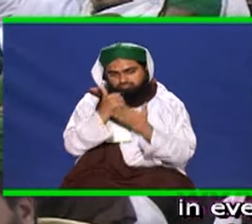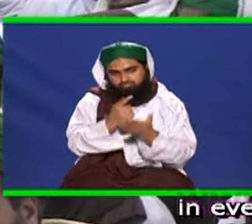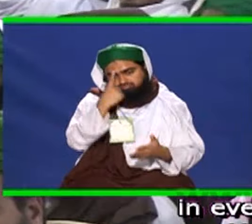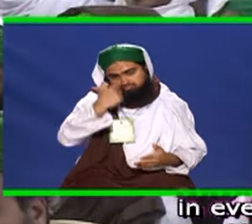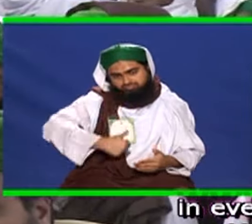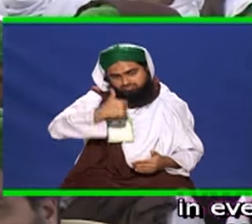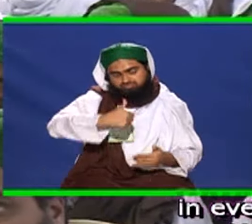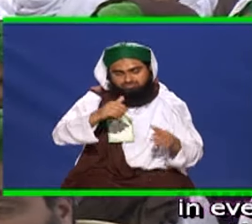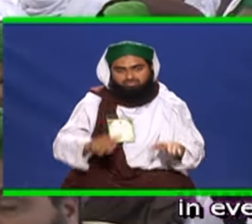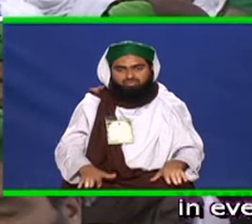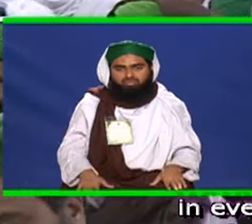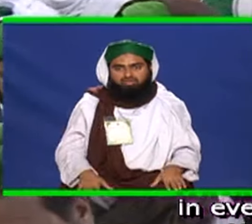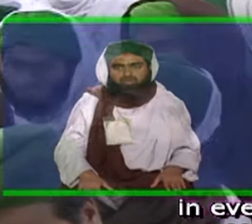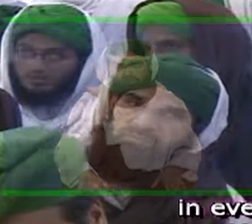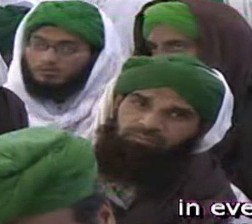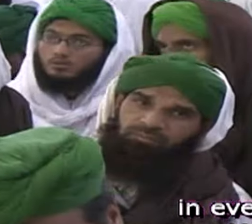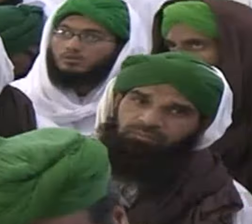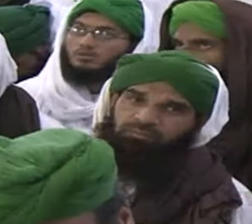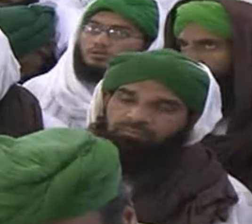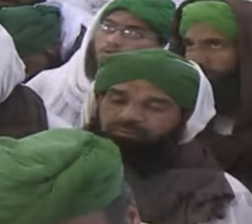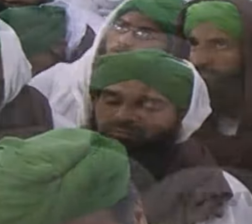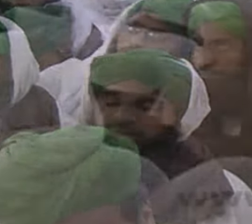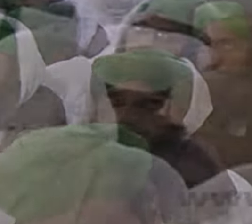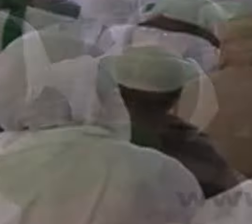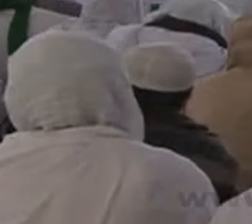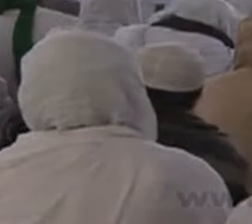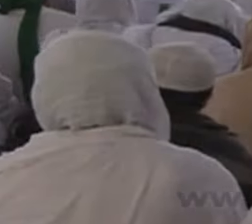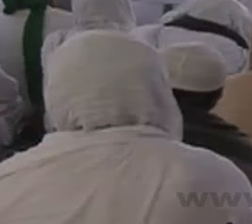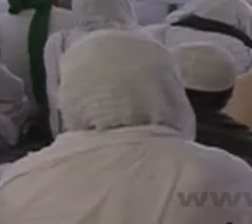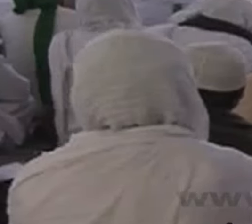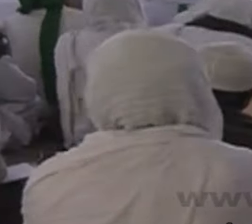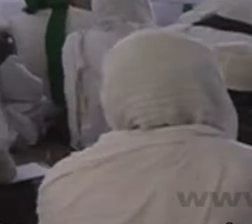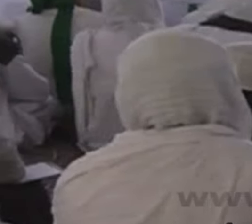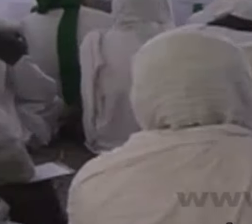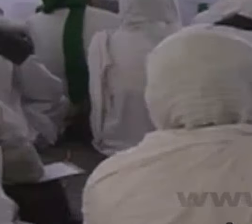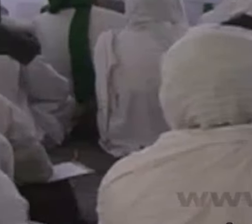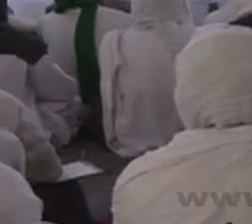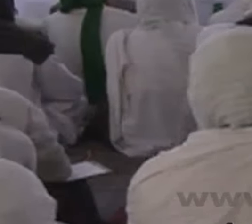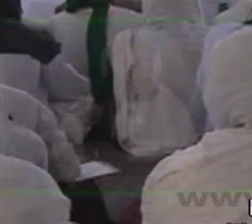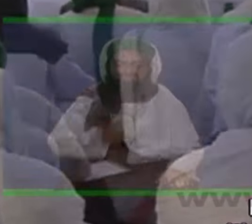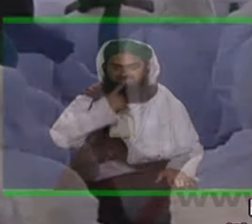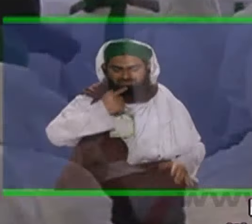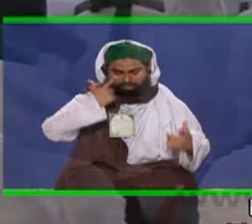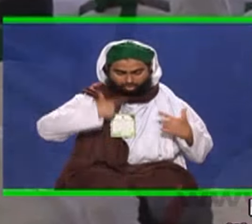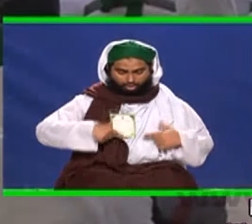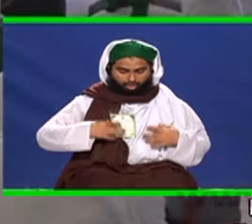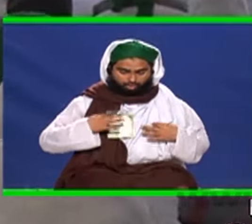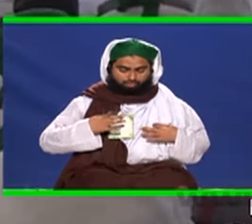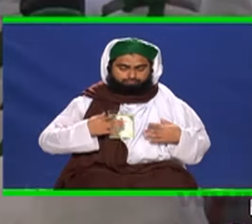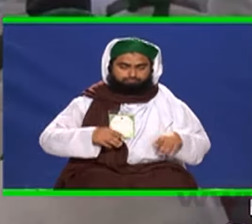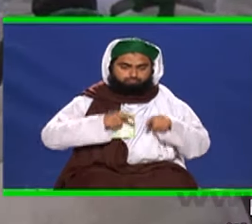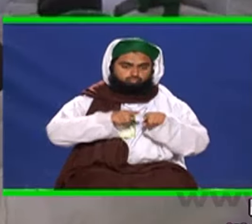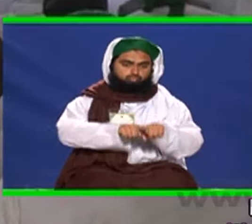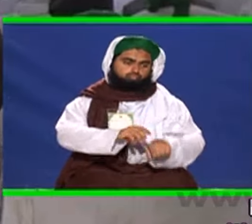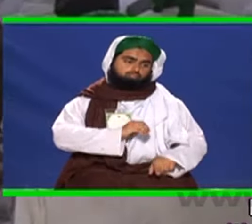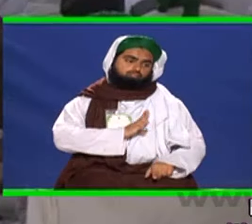انشاءاللہ ملے گا. تو آپ لوگوں کو یاد ہوگا میرے ساتھ یہ شکایت تو مجھے آپ سے رہے گی. سفید لباس سرکار